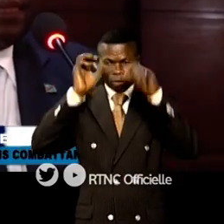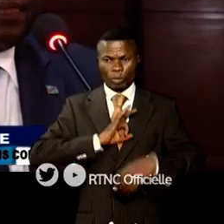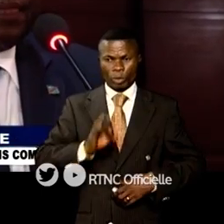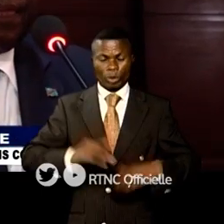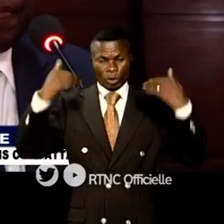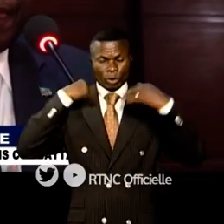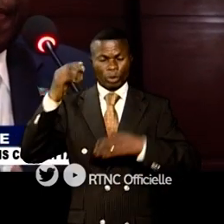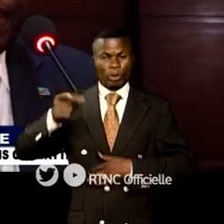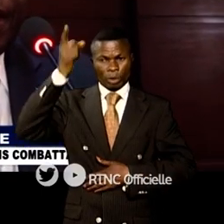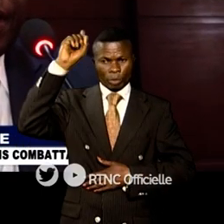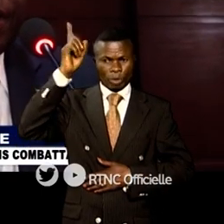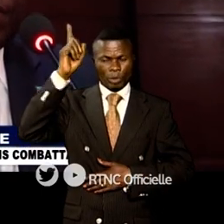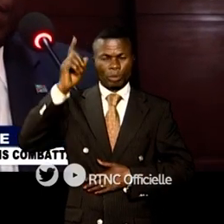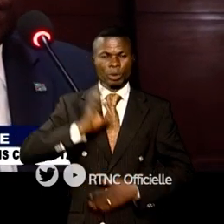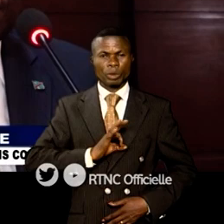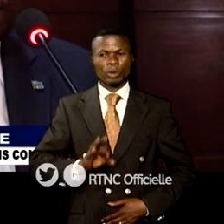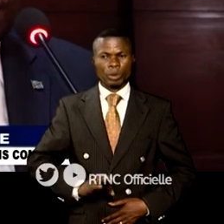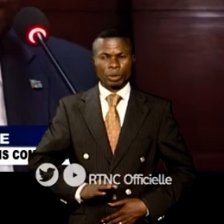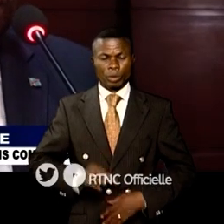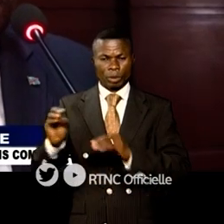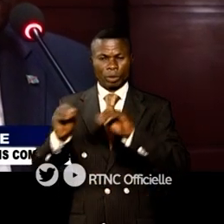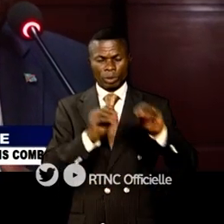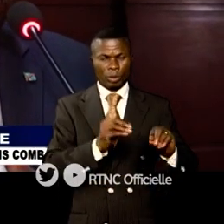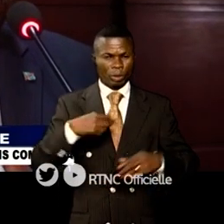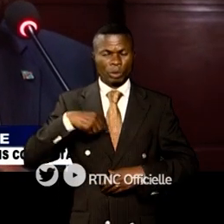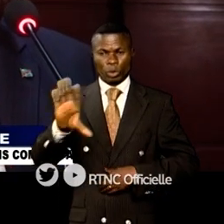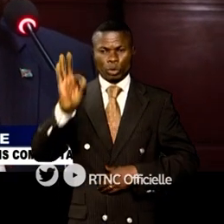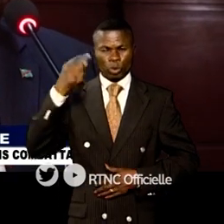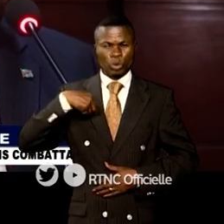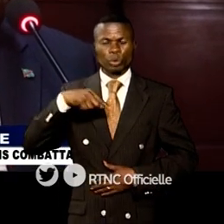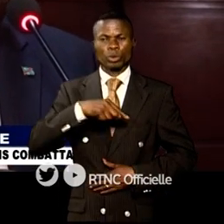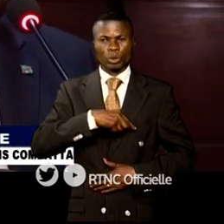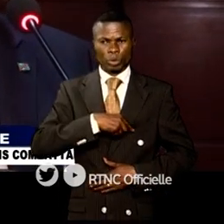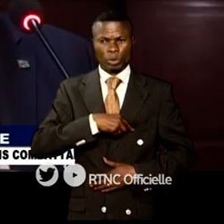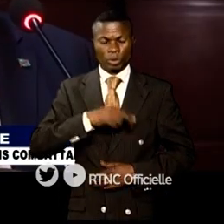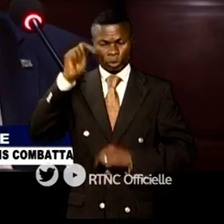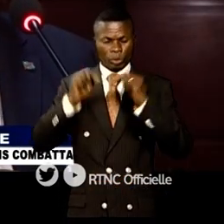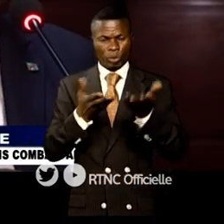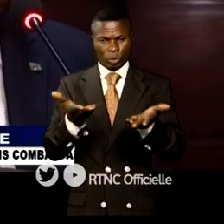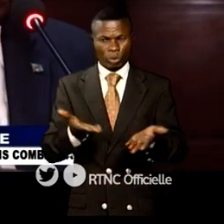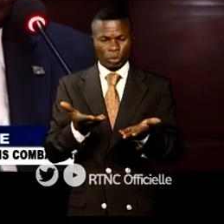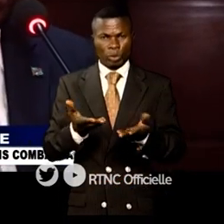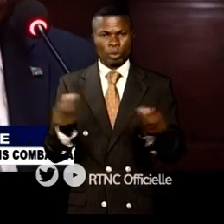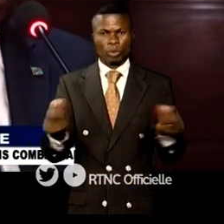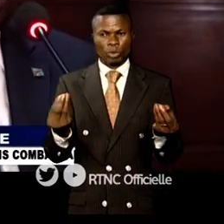Tshisekedi, qui nous a placés à ce niveau ici pour que